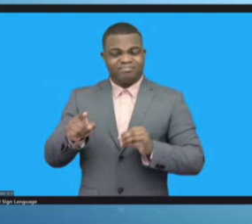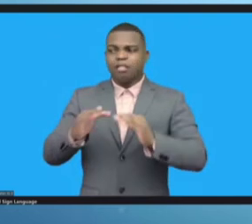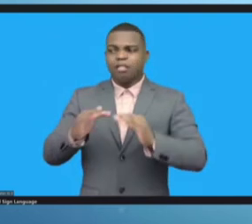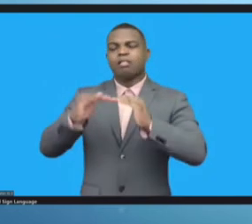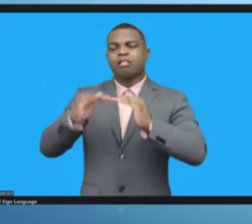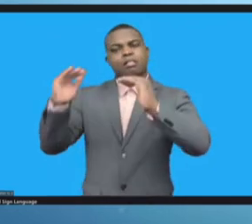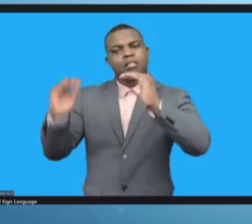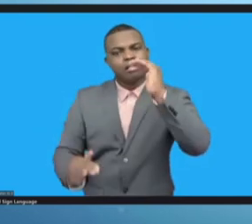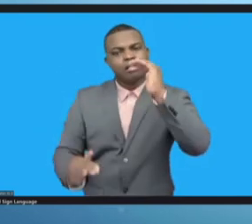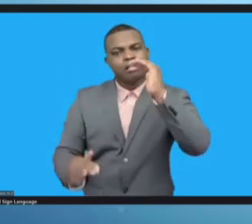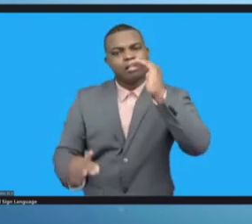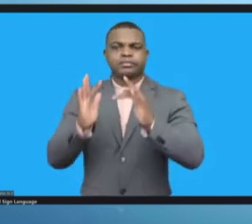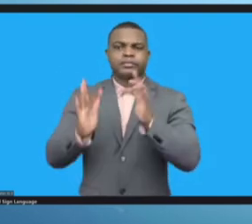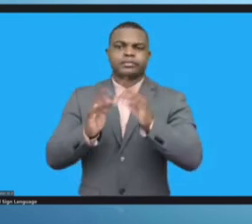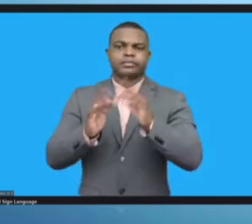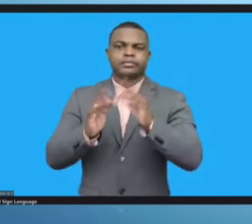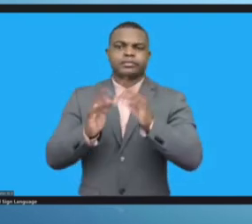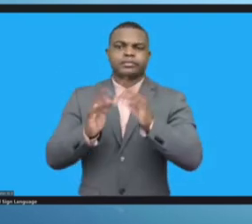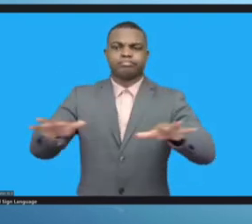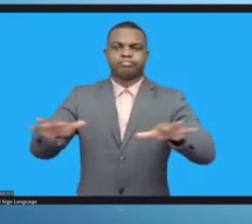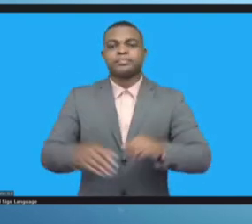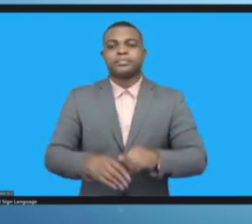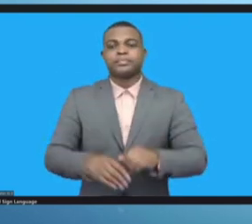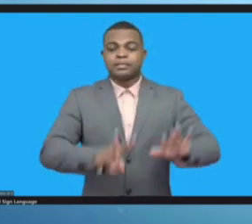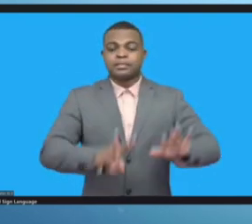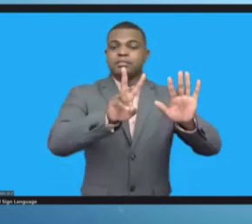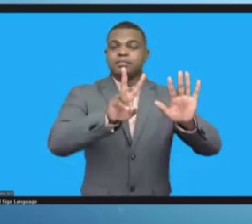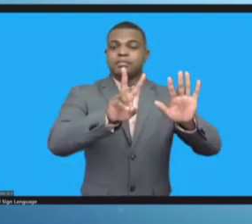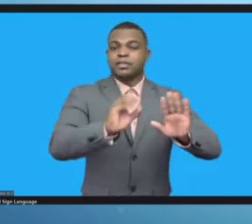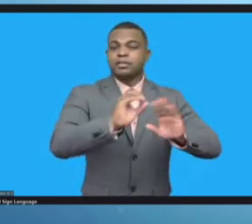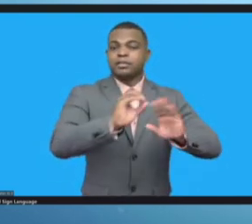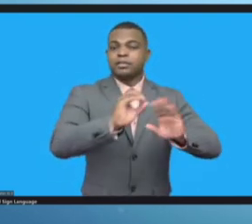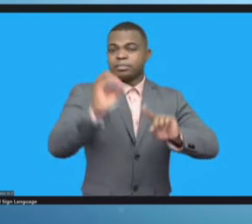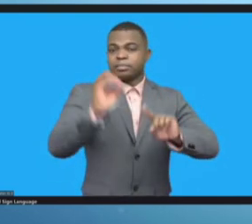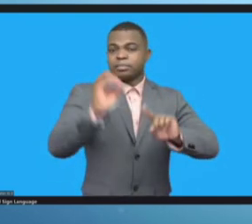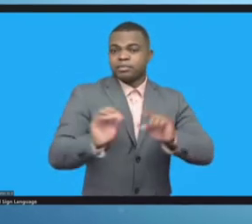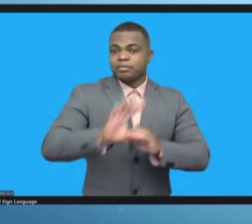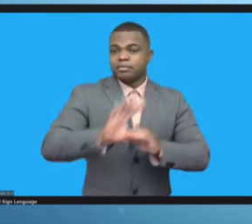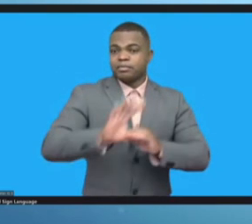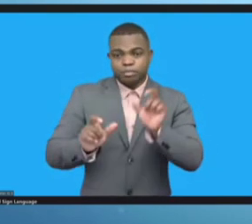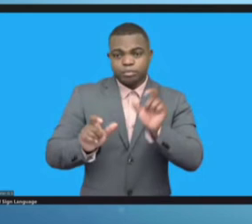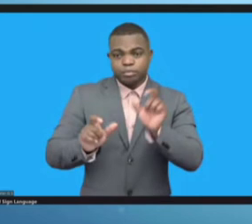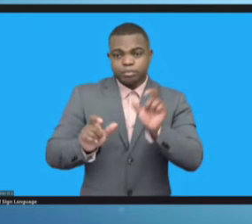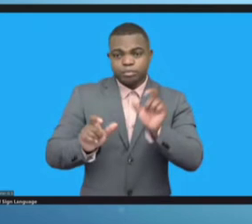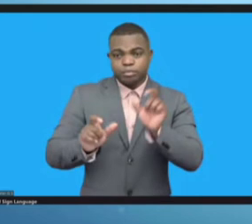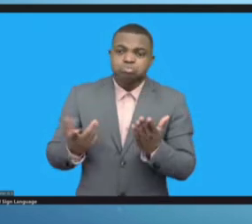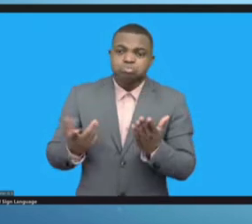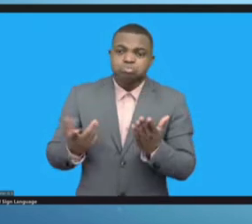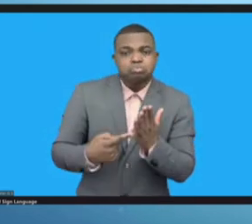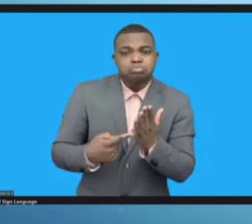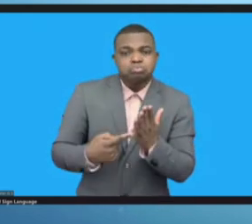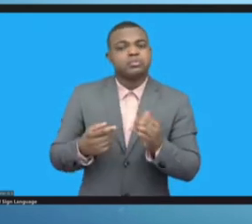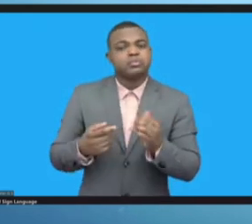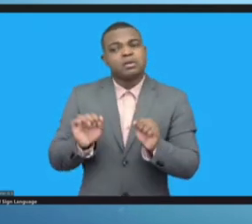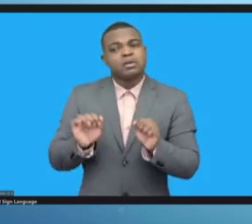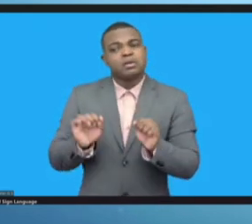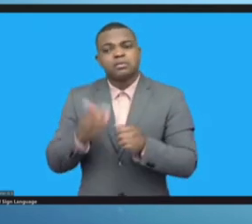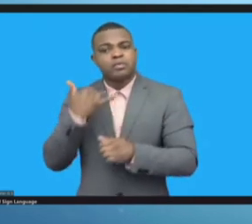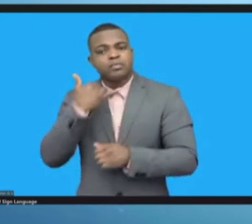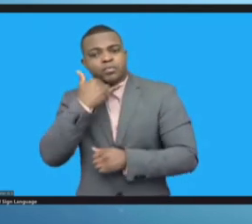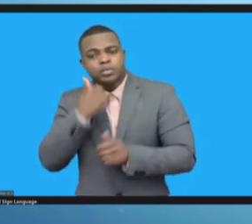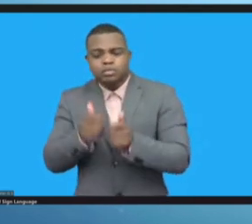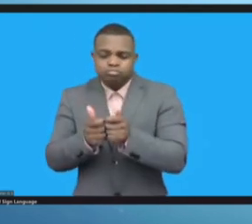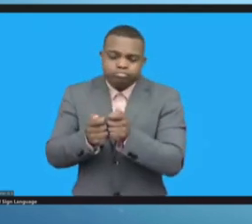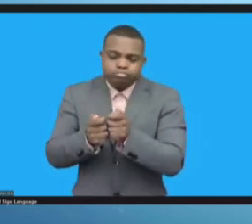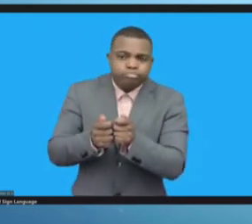accès, techniquement parlant, à l'Internet mobile, il n'y a que 25% qui ne pourraient en faire un usage pertinent.